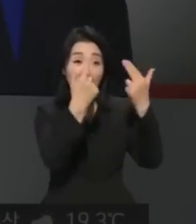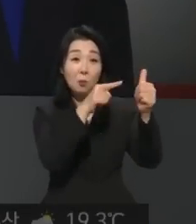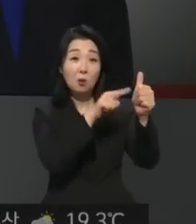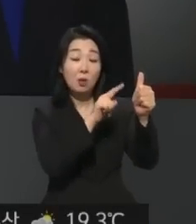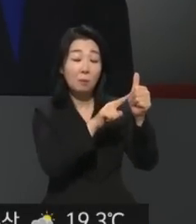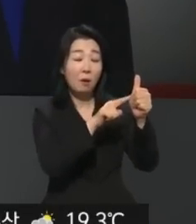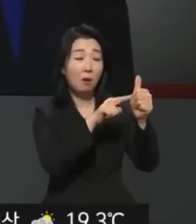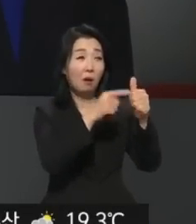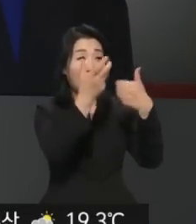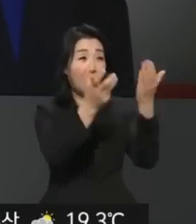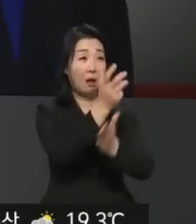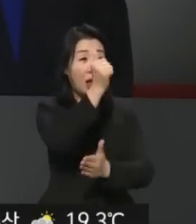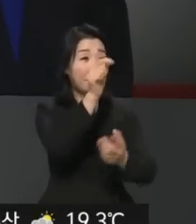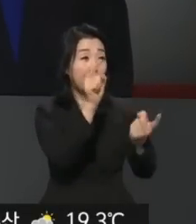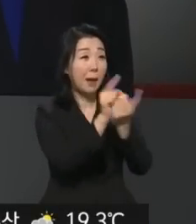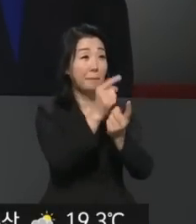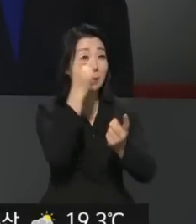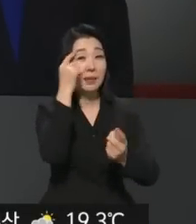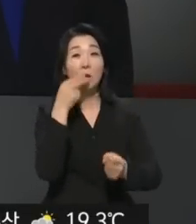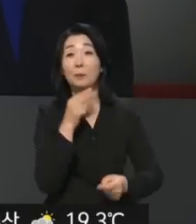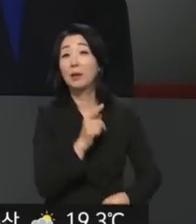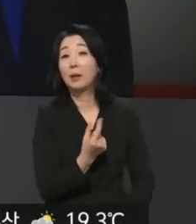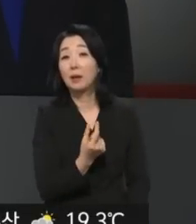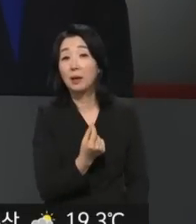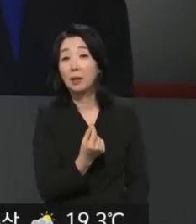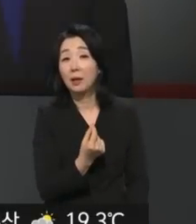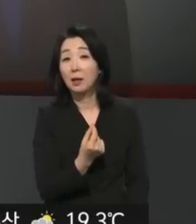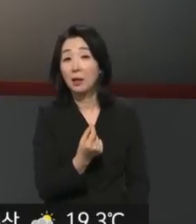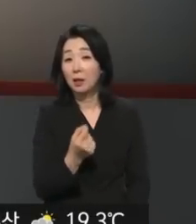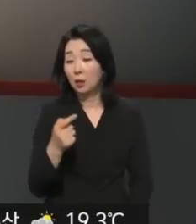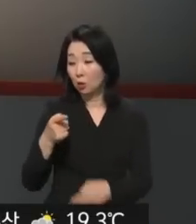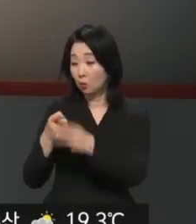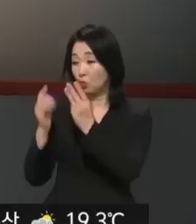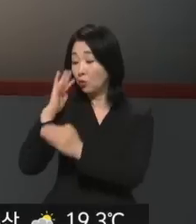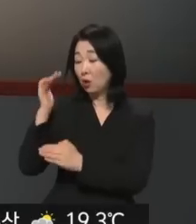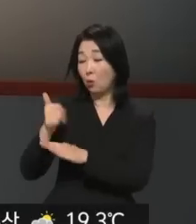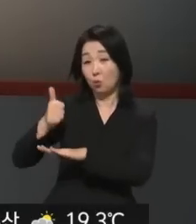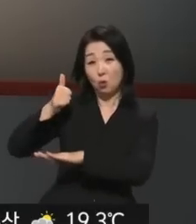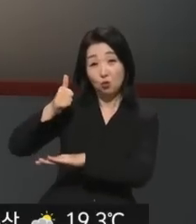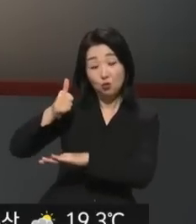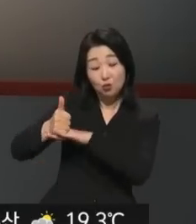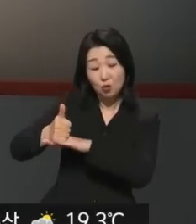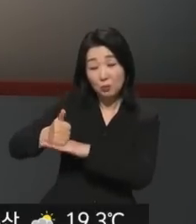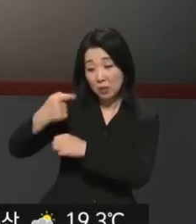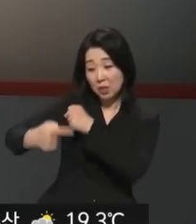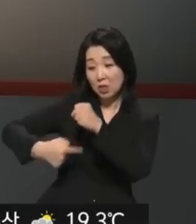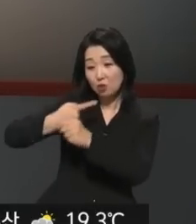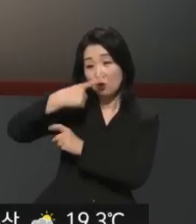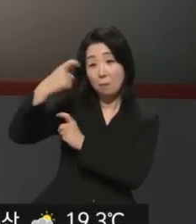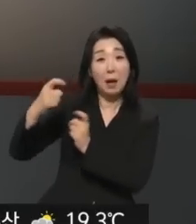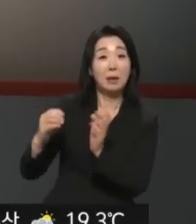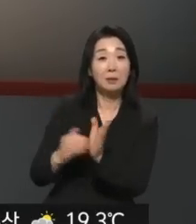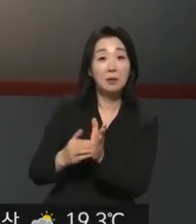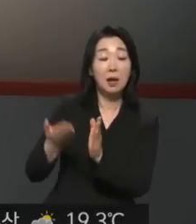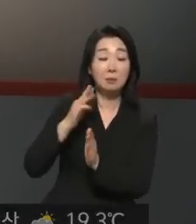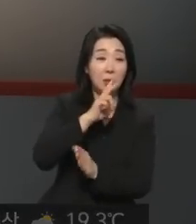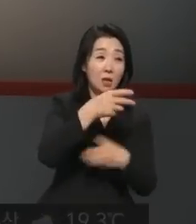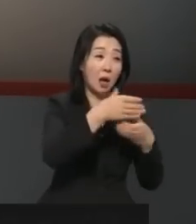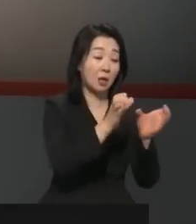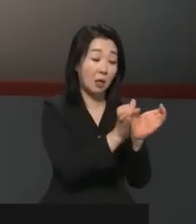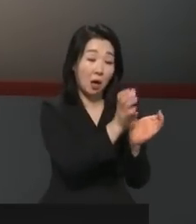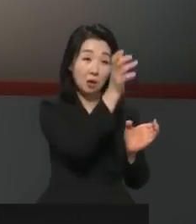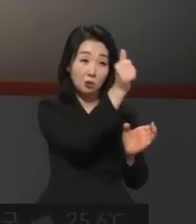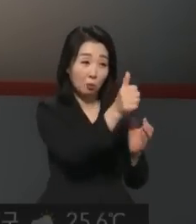여전히 만날 생각이 없다가 아닐까 싶은데요. 실제 윤 대통령 취임 이후 1주년이 다 돼가도록 야당 지도부와의